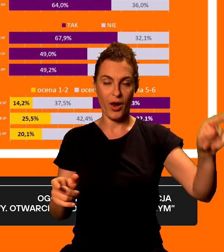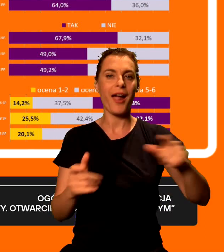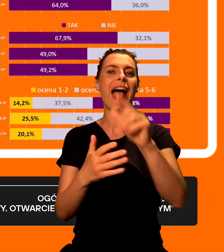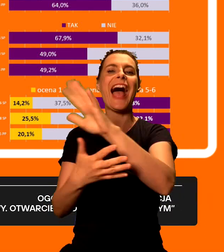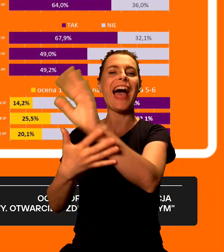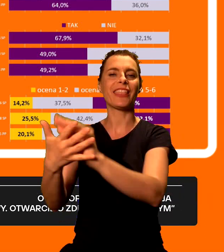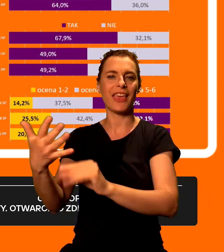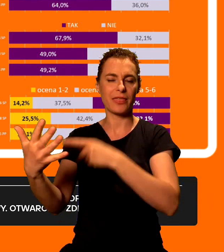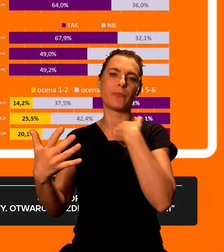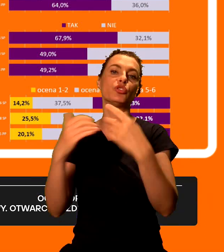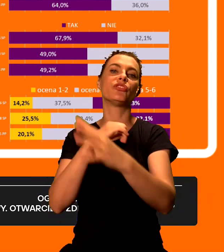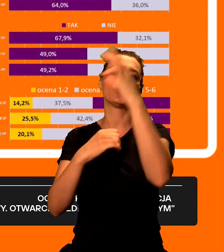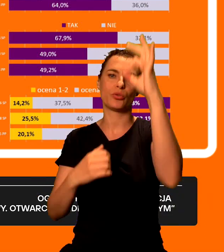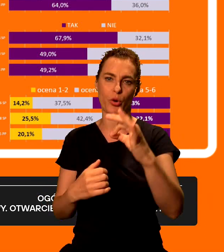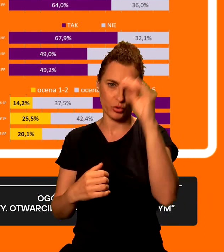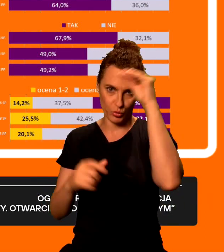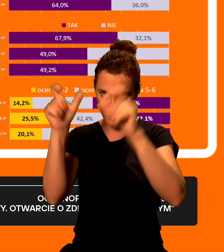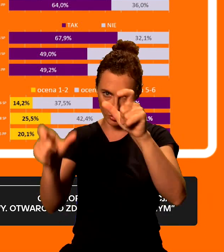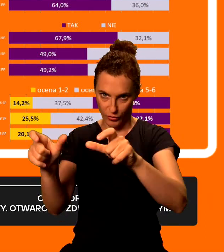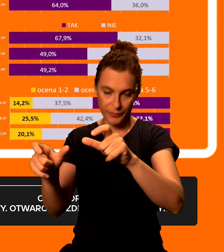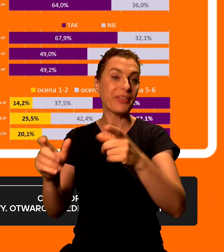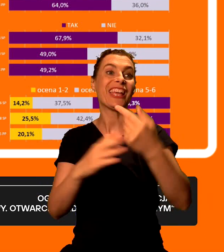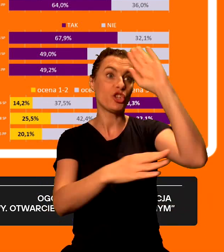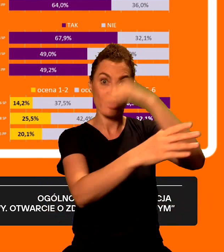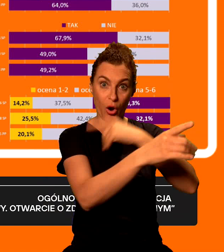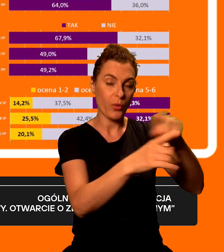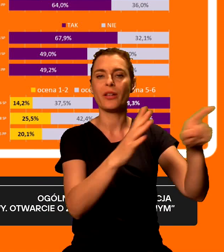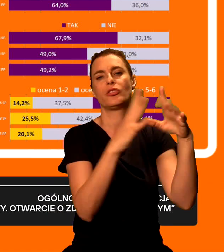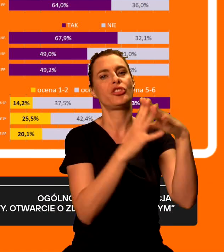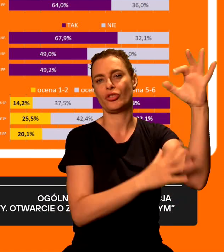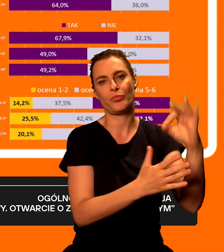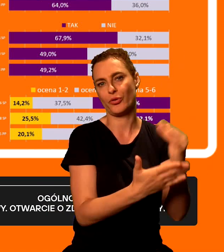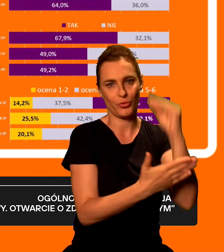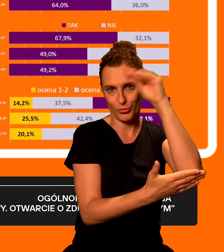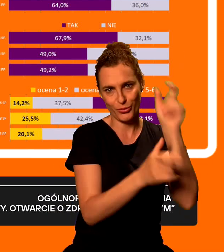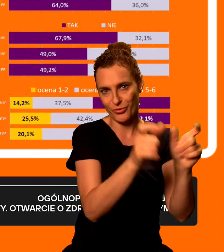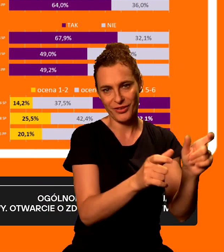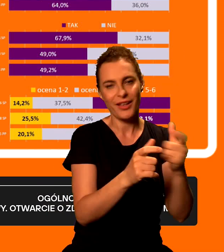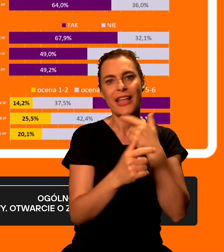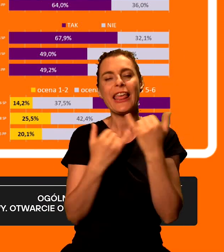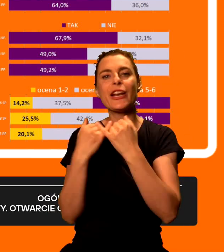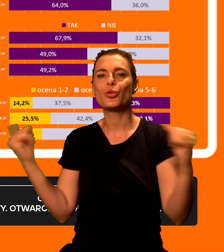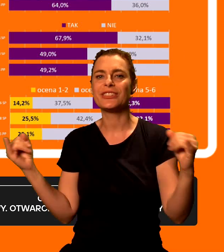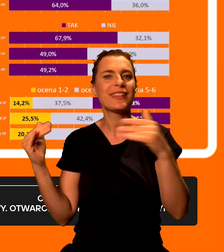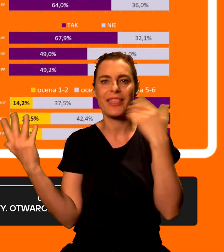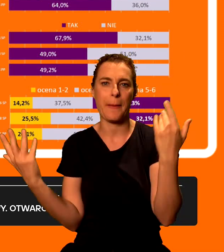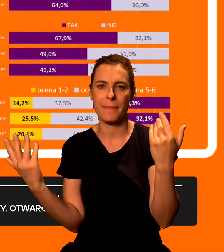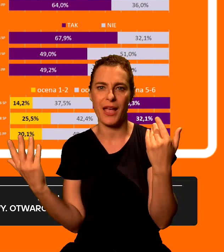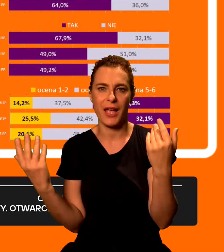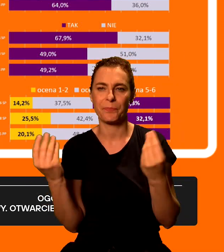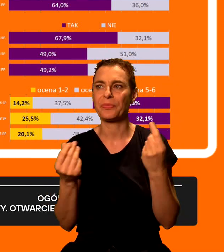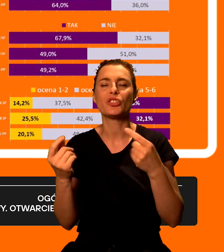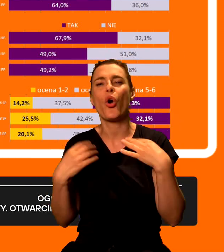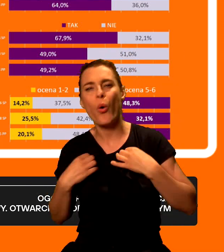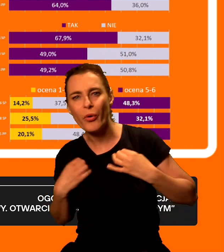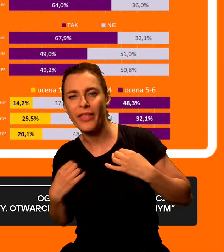wypełniło 90% uczniów i mieliśmy szkoły, z których ankiety wypełniło 10 uczniów. I nie było tam różnicy w tej skali. Znaczy to jest tak, że obojętnie,